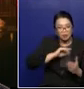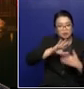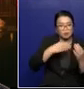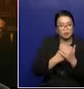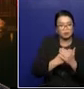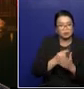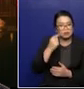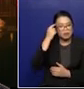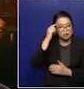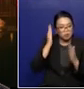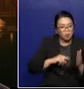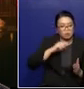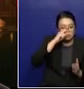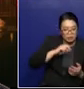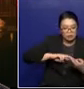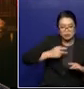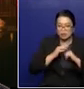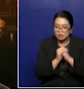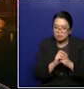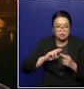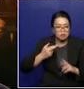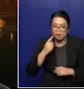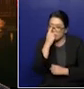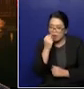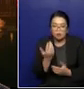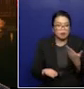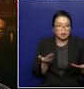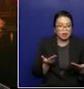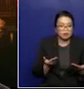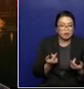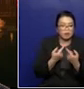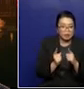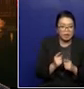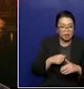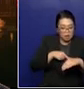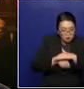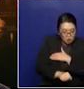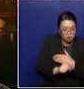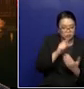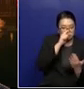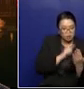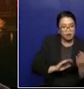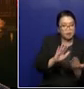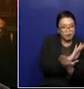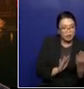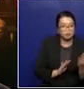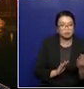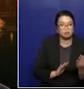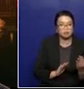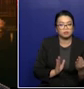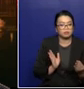จะคนไทยแท้ไทยเชื้อสายจีนเชื้อสายฝรั่งเชื้ออะไรก็ไม่รู้แต่ท่านเกิดบนแผ่นดินนี้ผมถือว่าท่าน